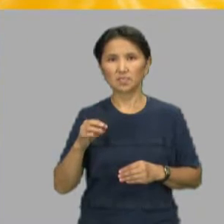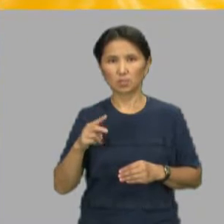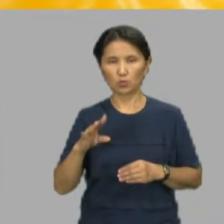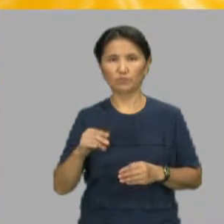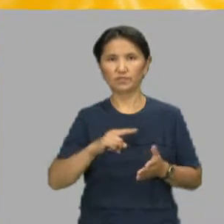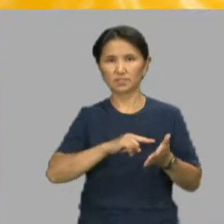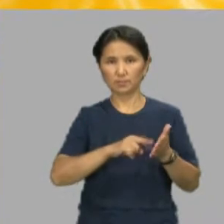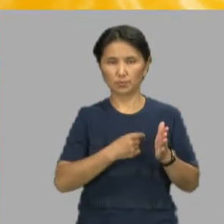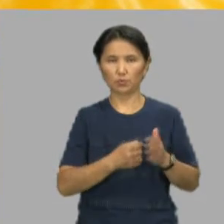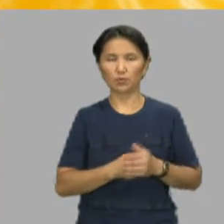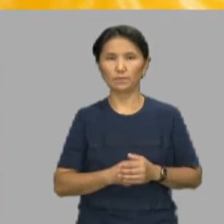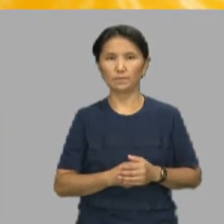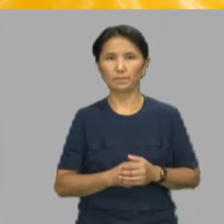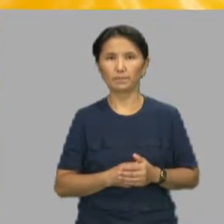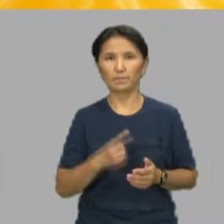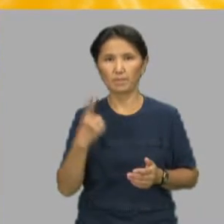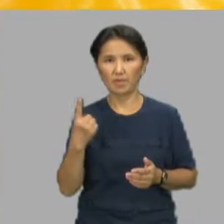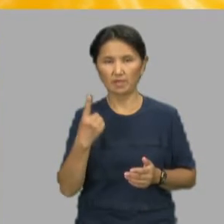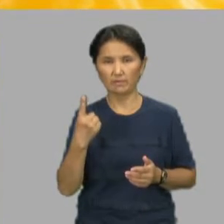запятой. Первое.